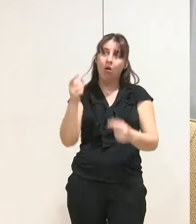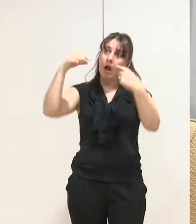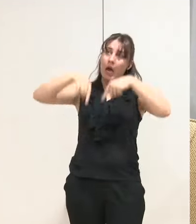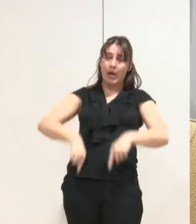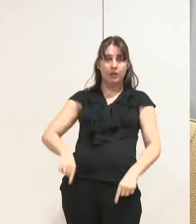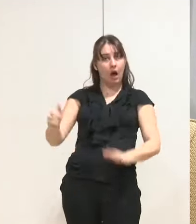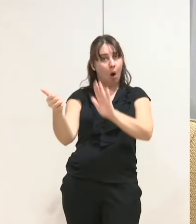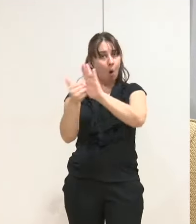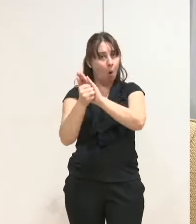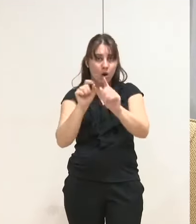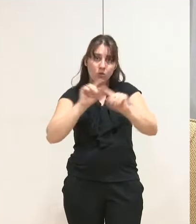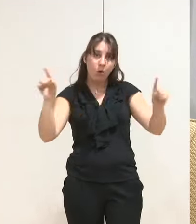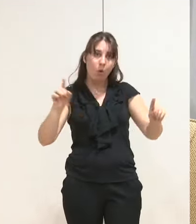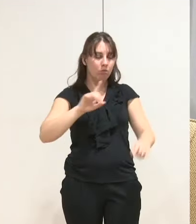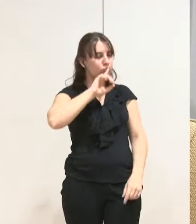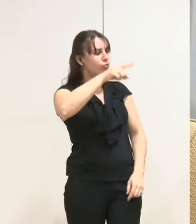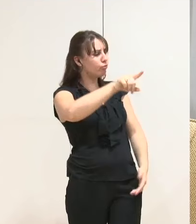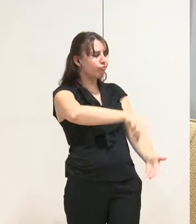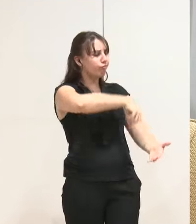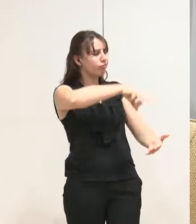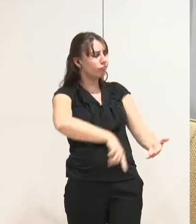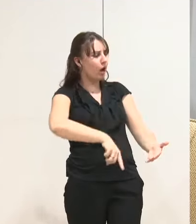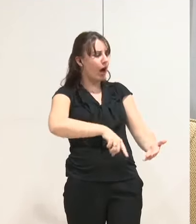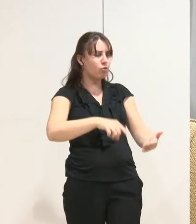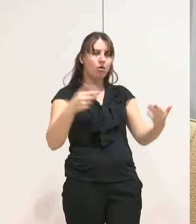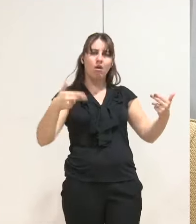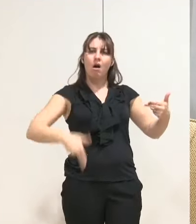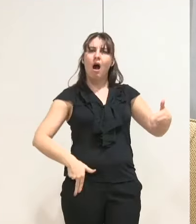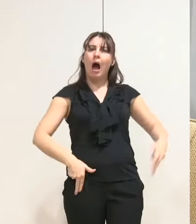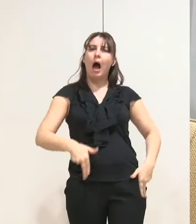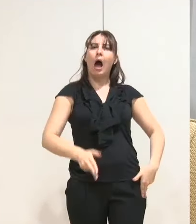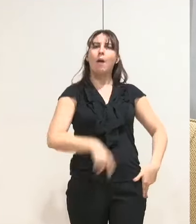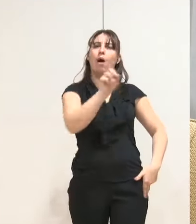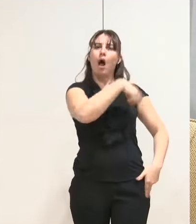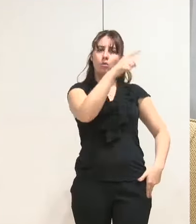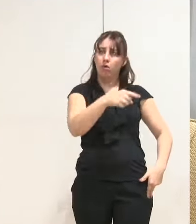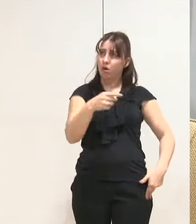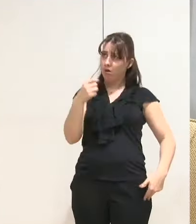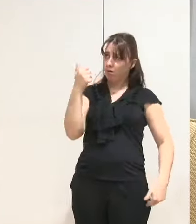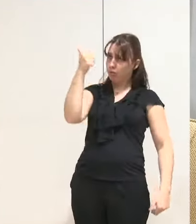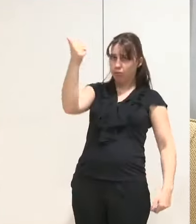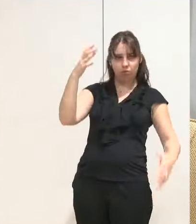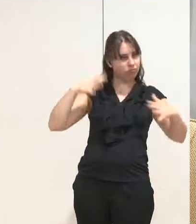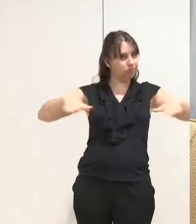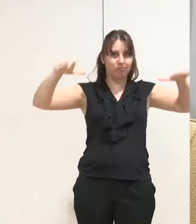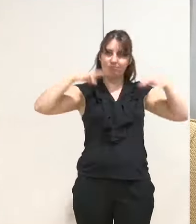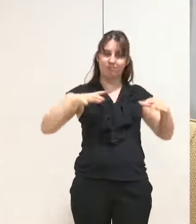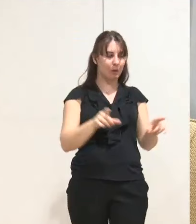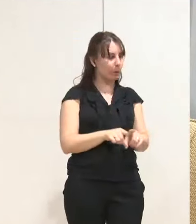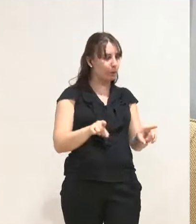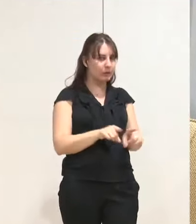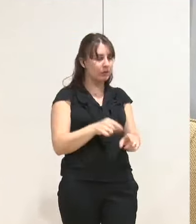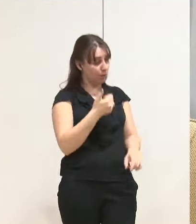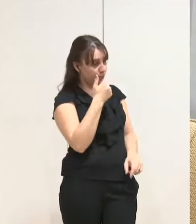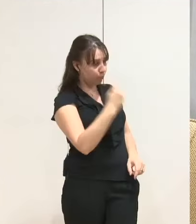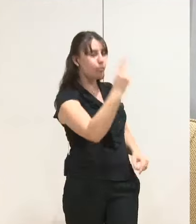lui qui vous a demandé d'annuler la commande d'armes pour les policiers municipaux en